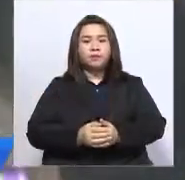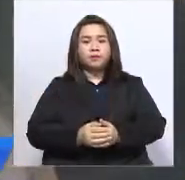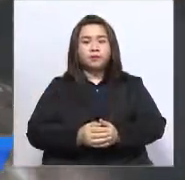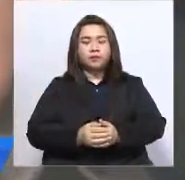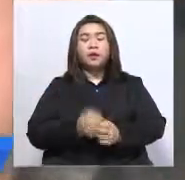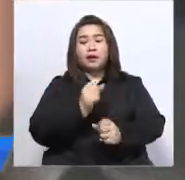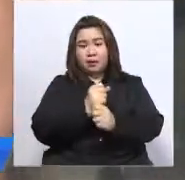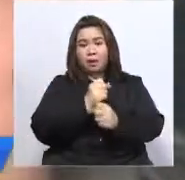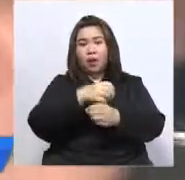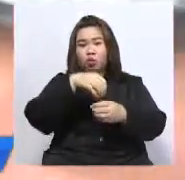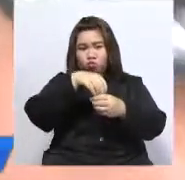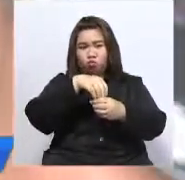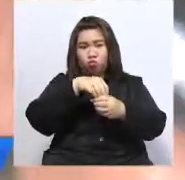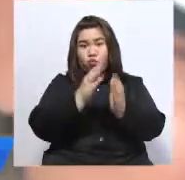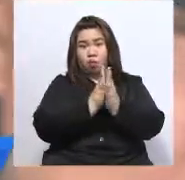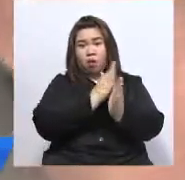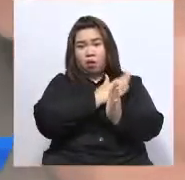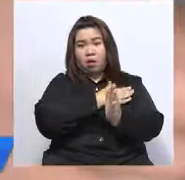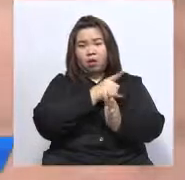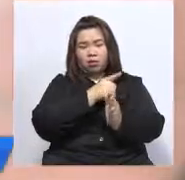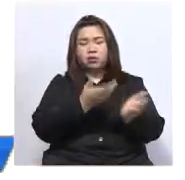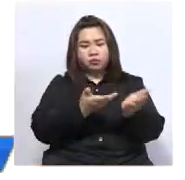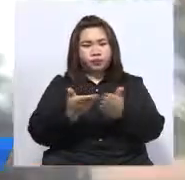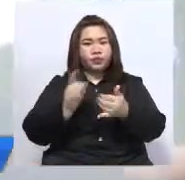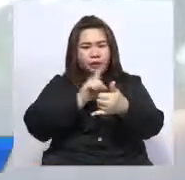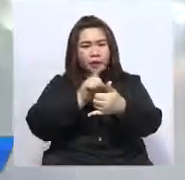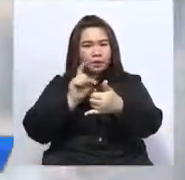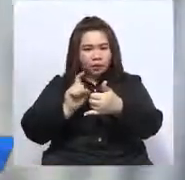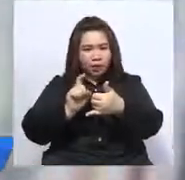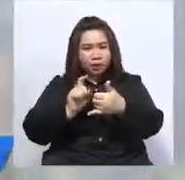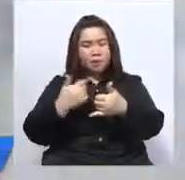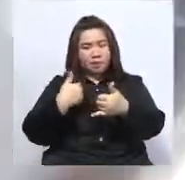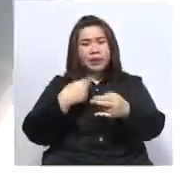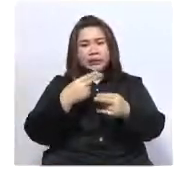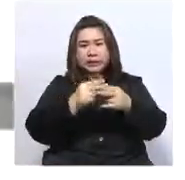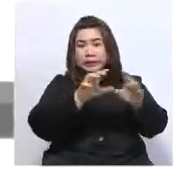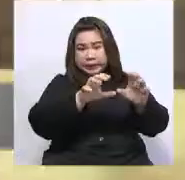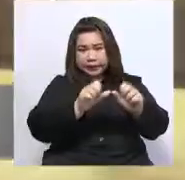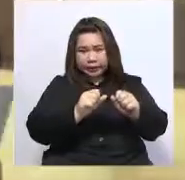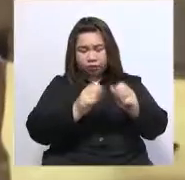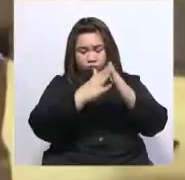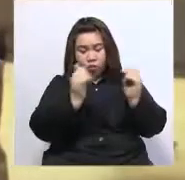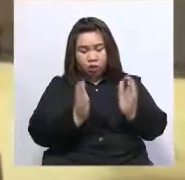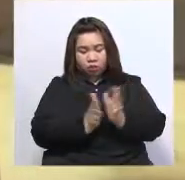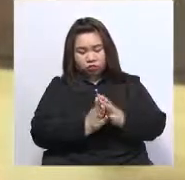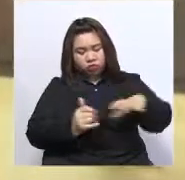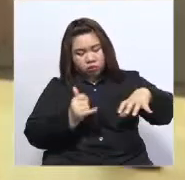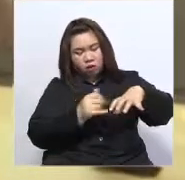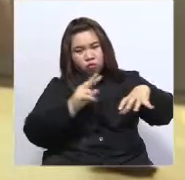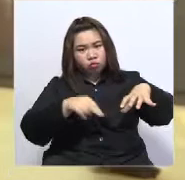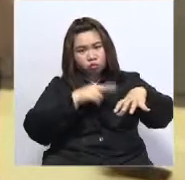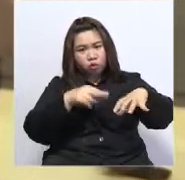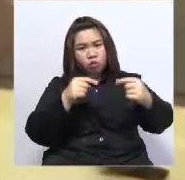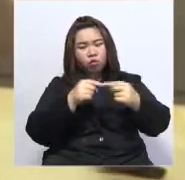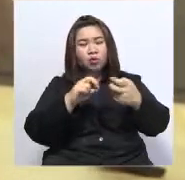อาวาสวัดสเกตมาสอบปากคำที่กองปราบปรามค่ะหลังจากนำหมายจับนะคะเข้าตรวจค้นวัดเมื่อช่วงเช้าในคดีทุจ